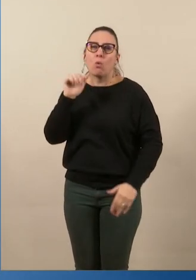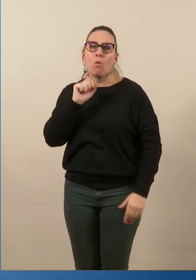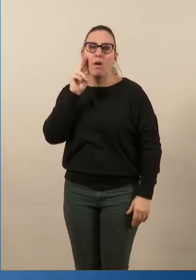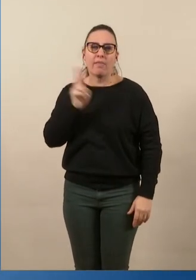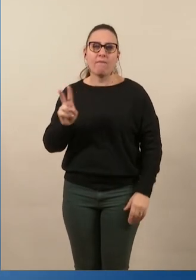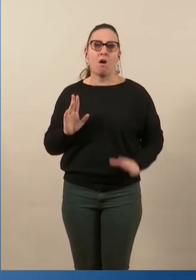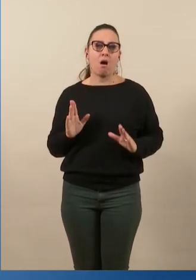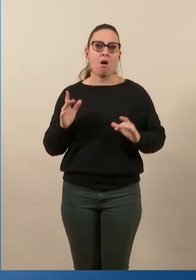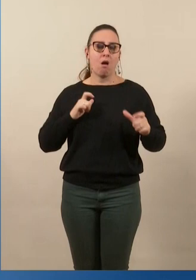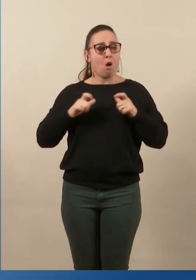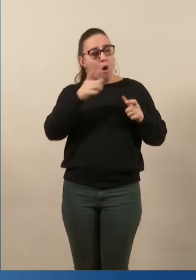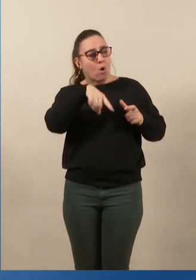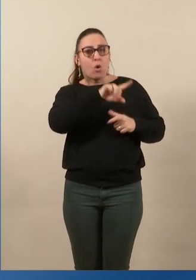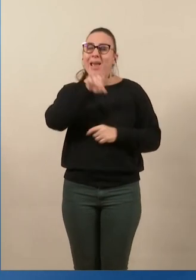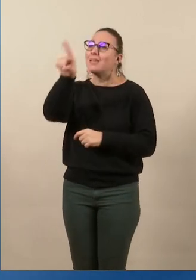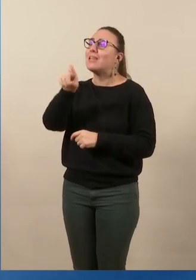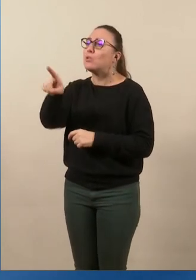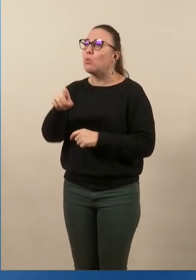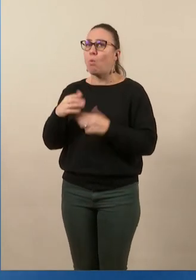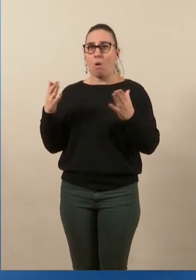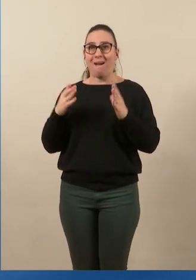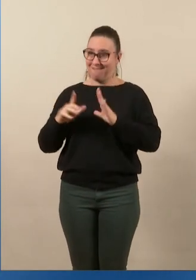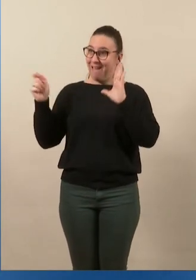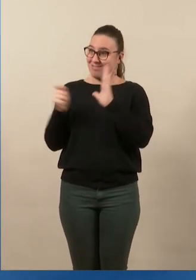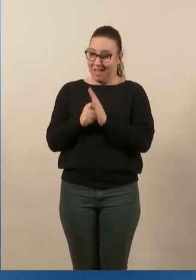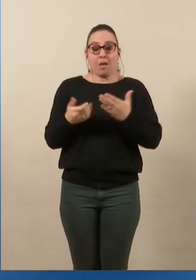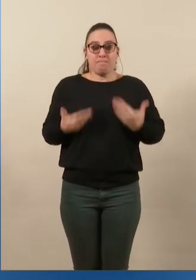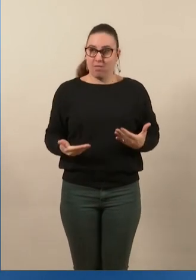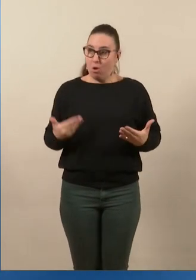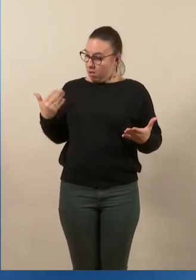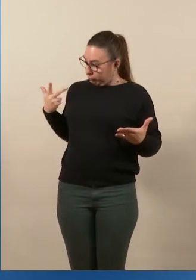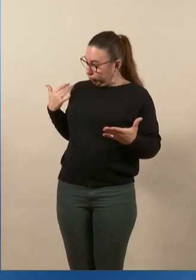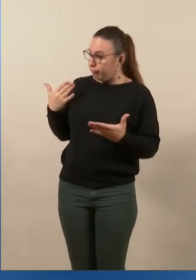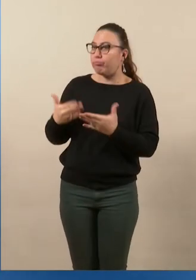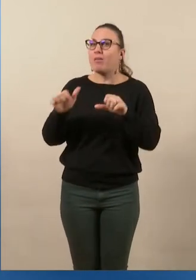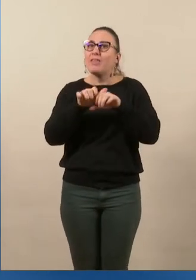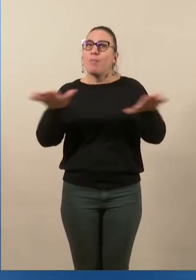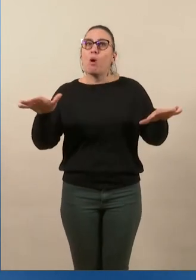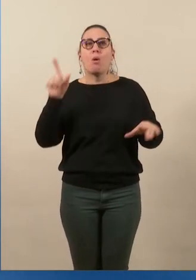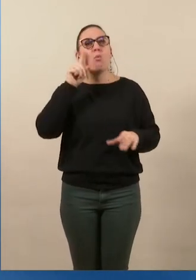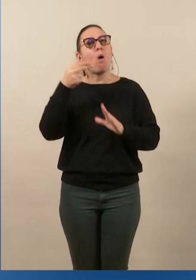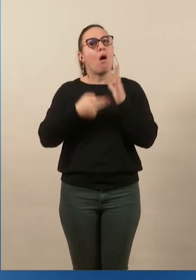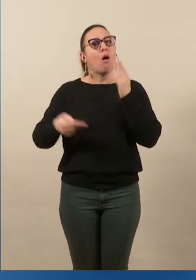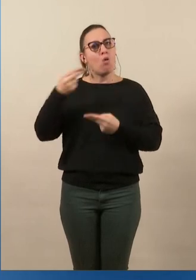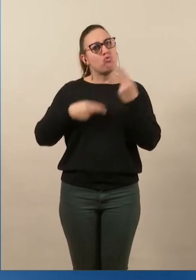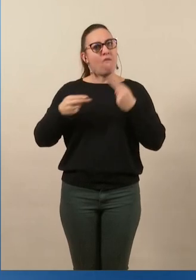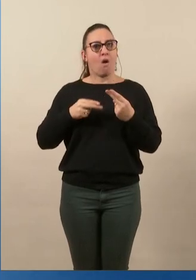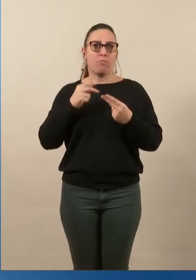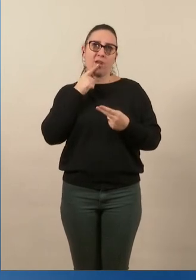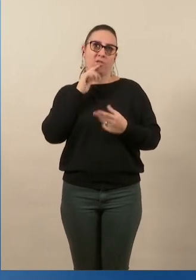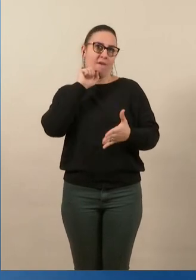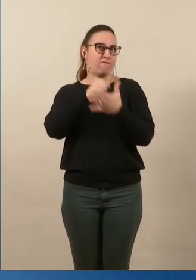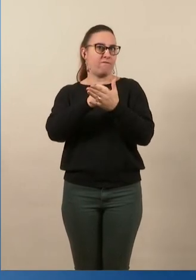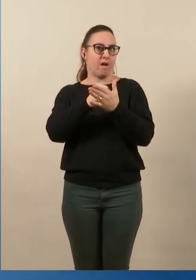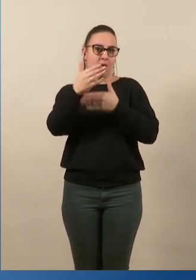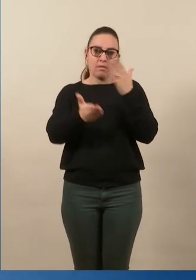collègues la question posée par mes collègues c'est à date où est-ce que vous en êtes du déploiement on est quand même en novembre je pense queon est bientôt à la fin de l'année où